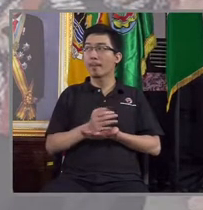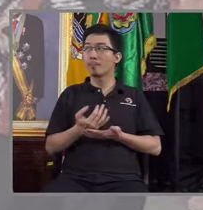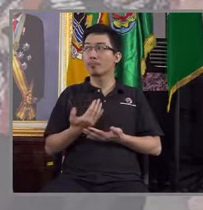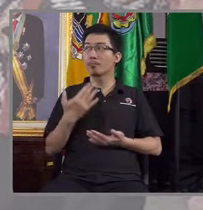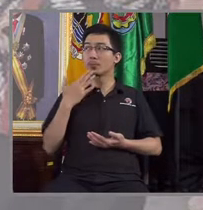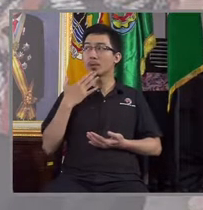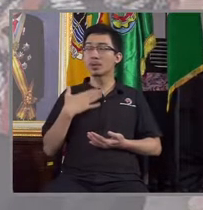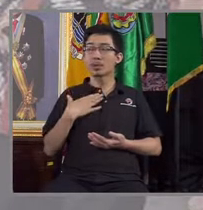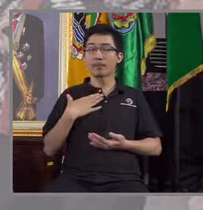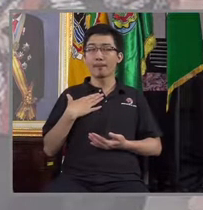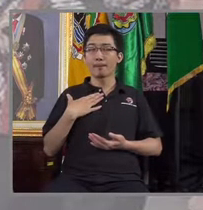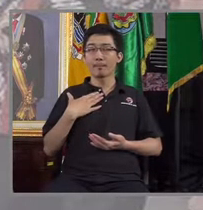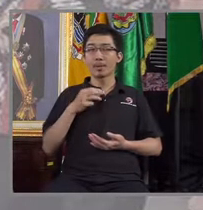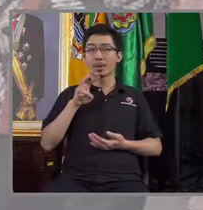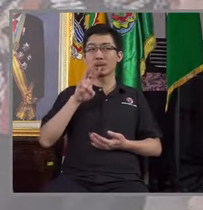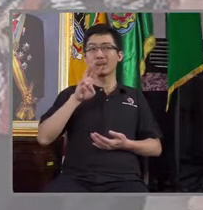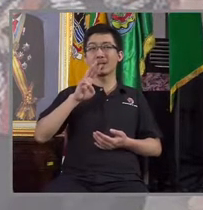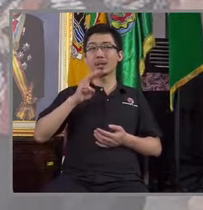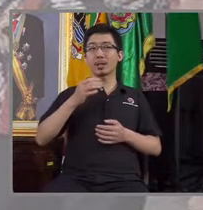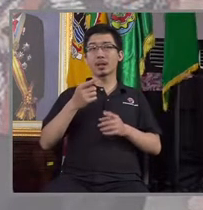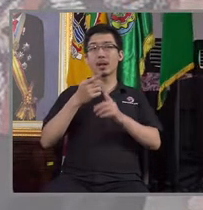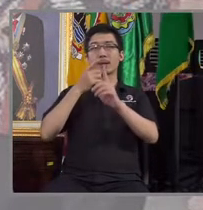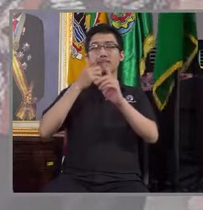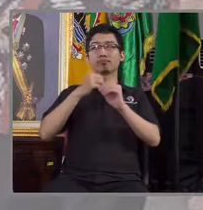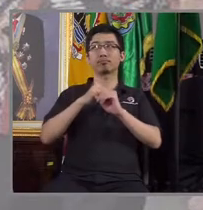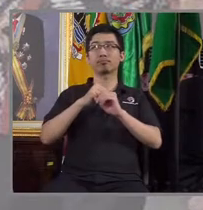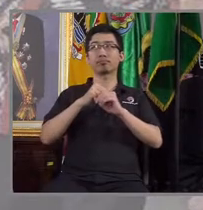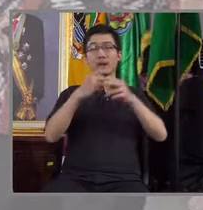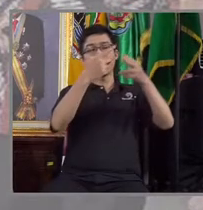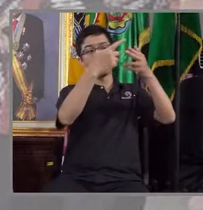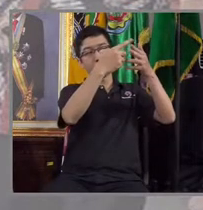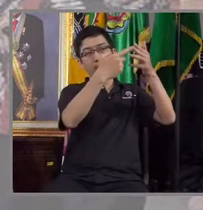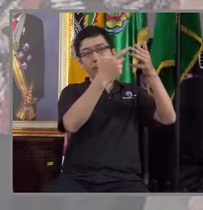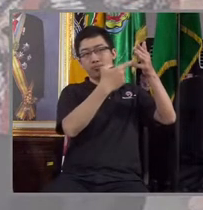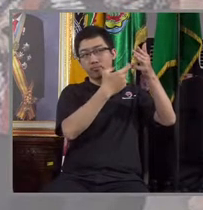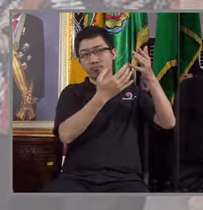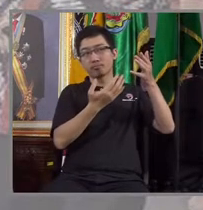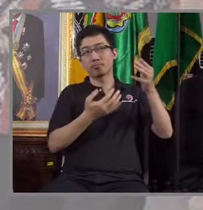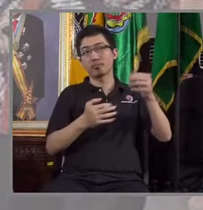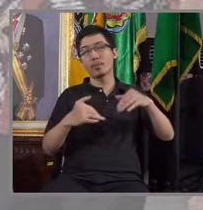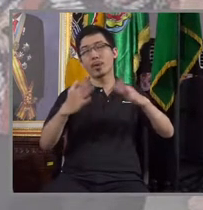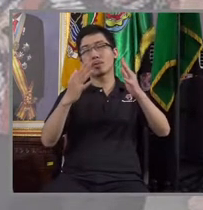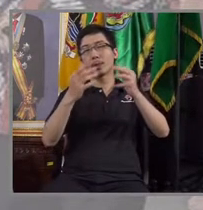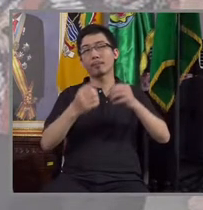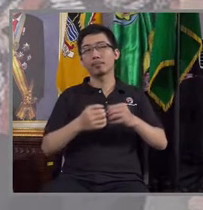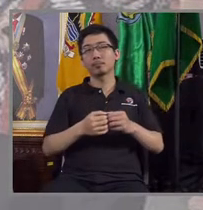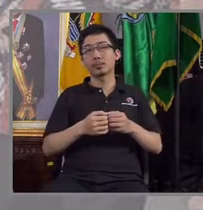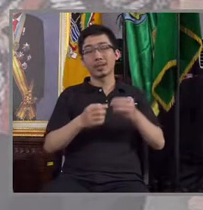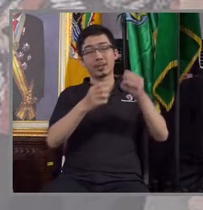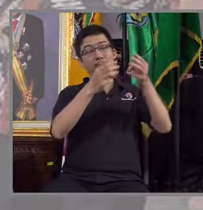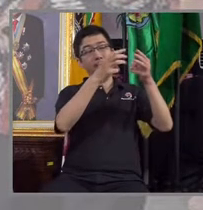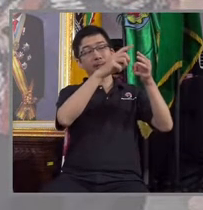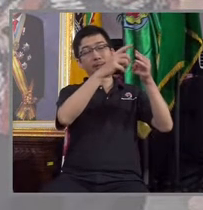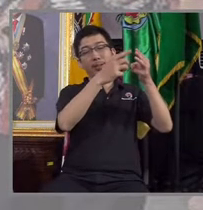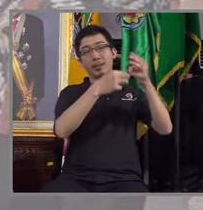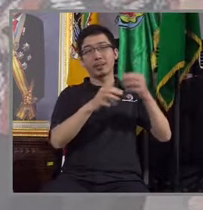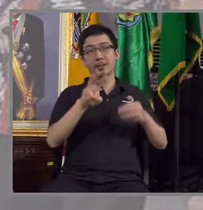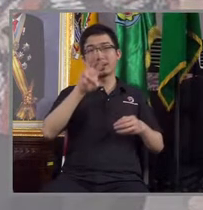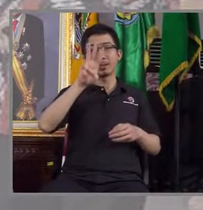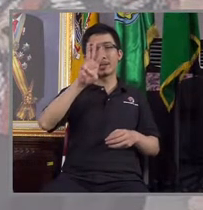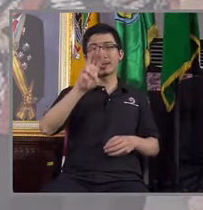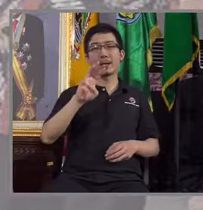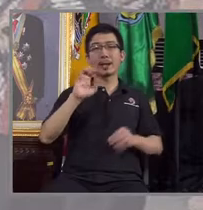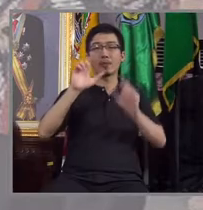MP3 Prioritas pembangunan yang sering kita sebut 3w warek